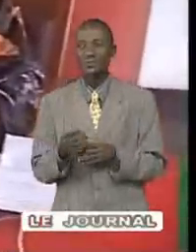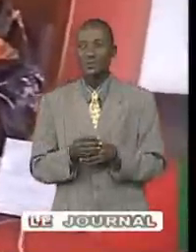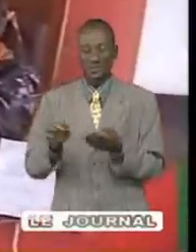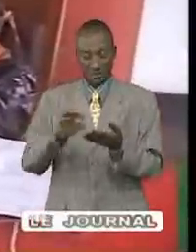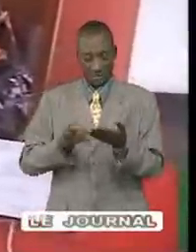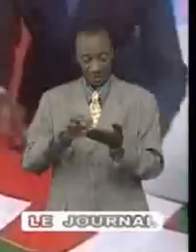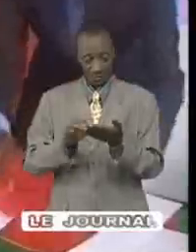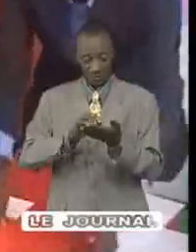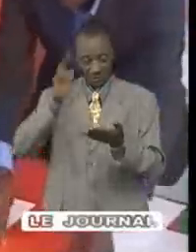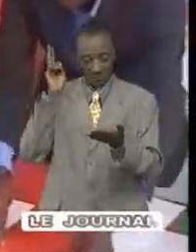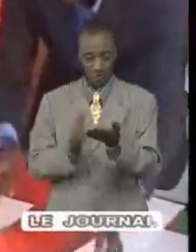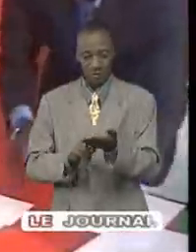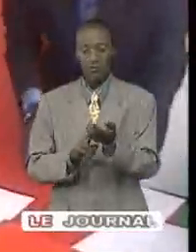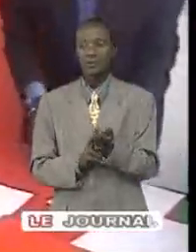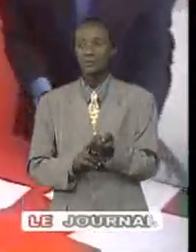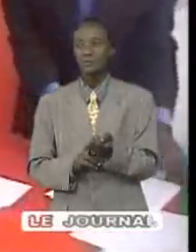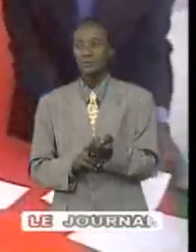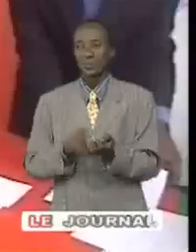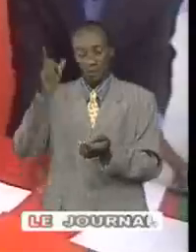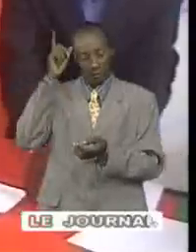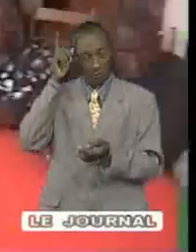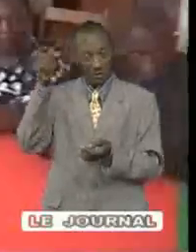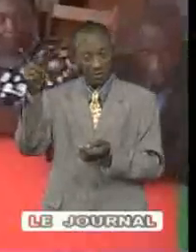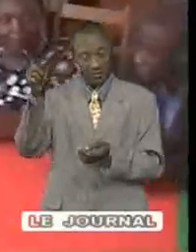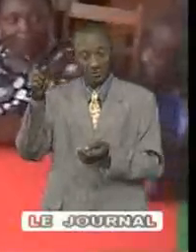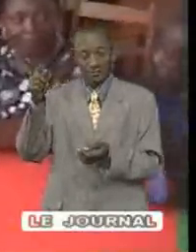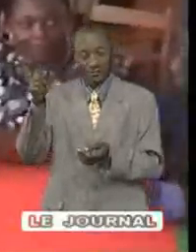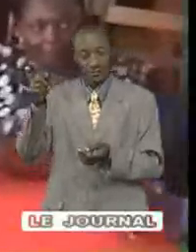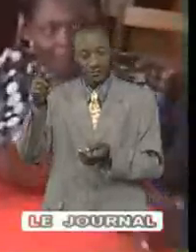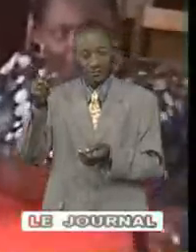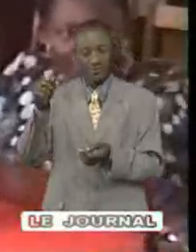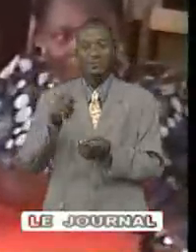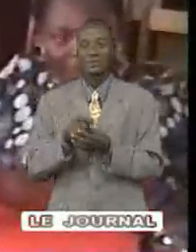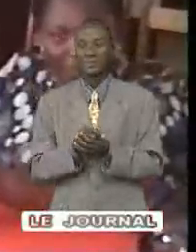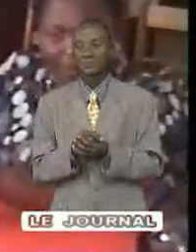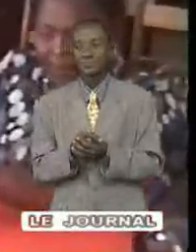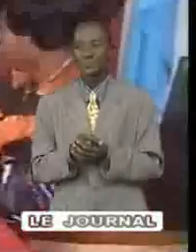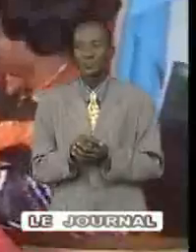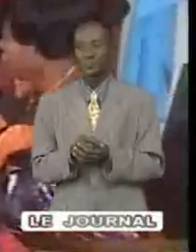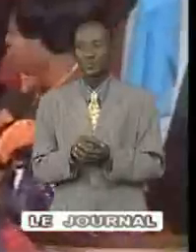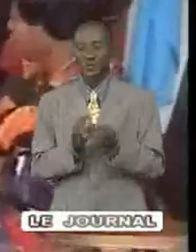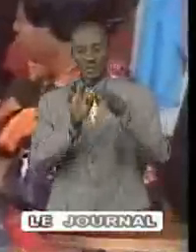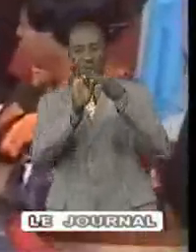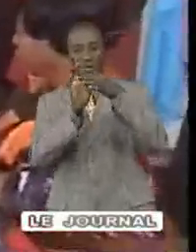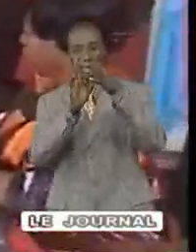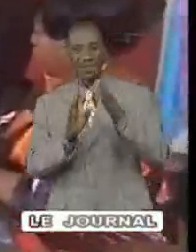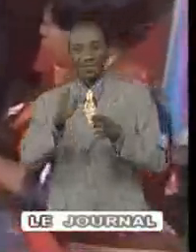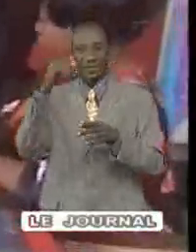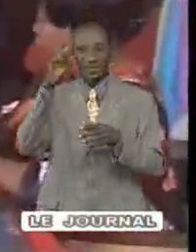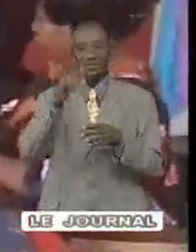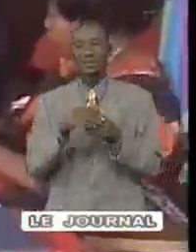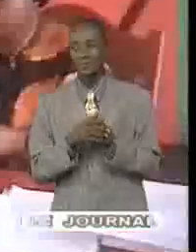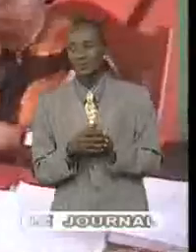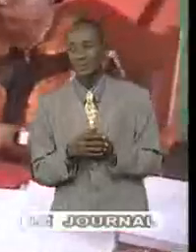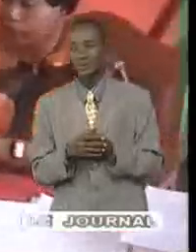d'un protocole d'accord récemment à Lubumbashi, chef-lieu de la province du Katanga. Partenaire concerné par cet acte juridique et de